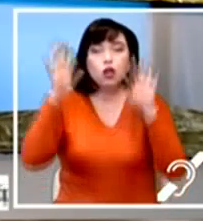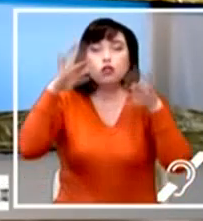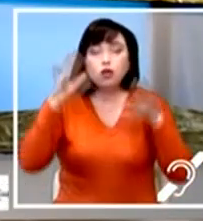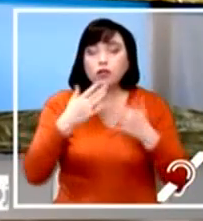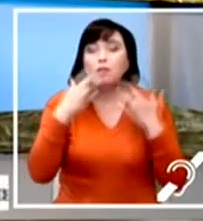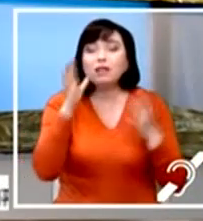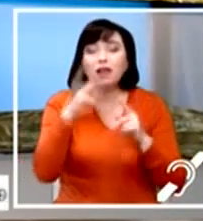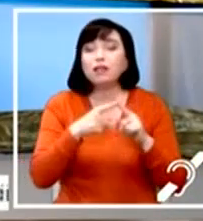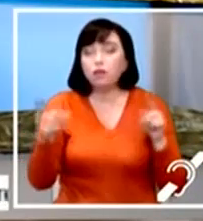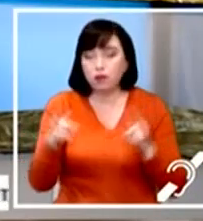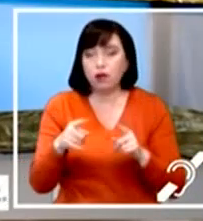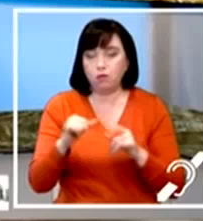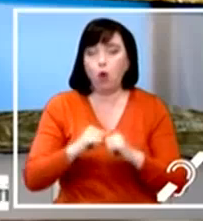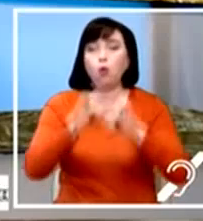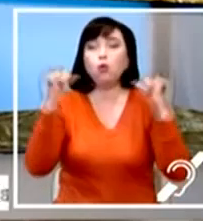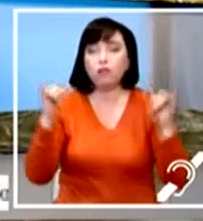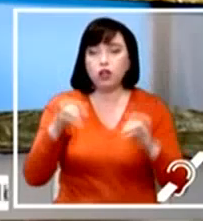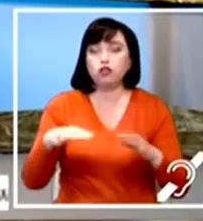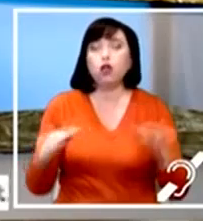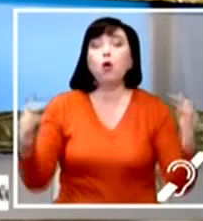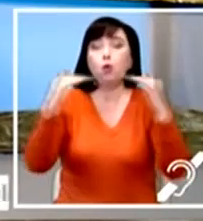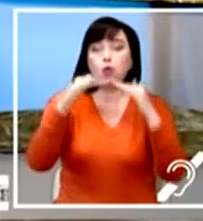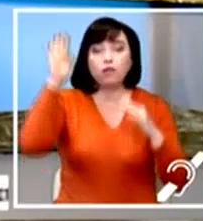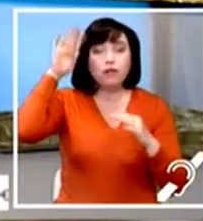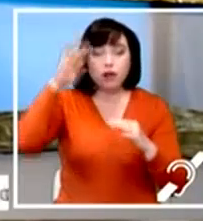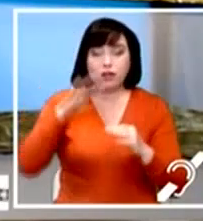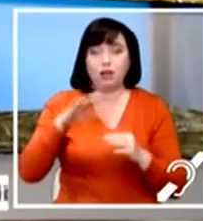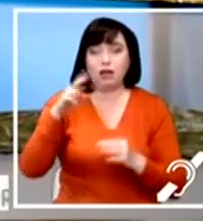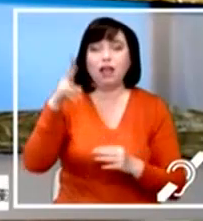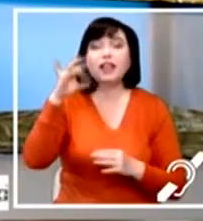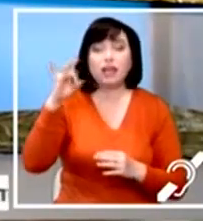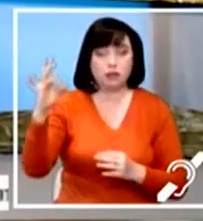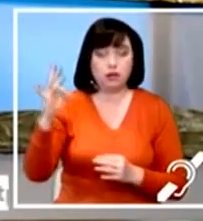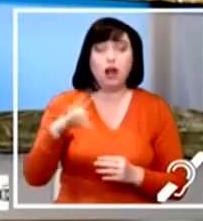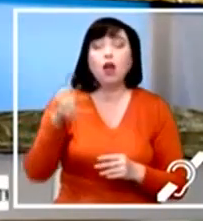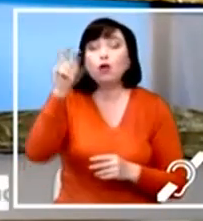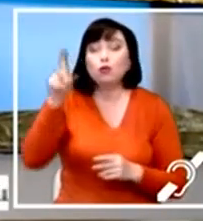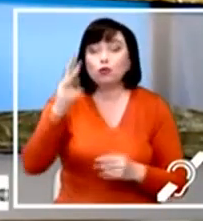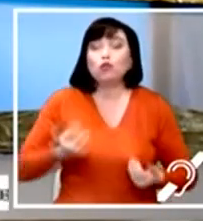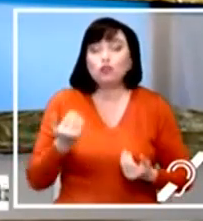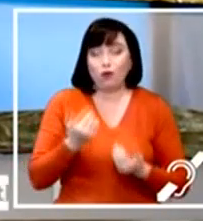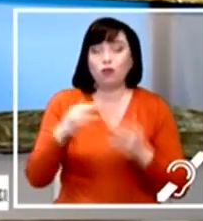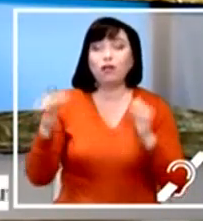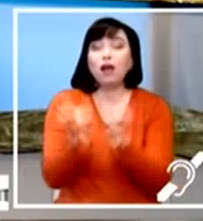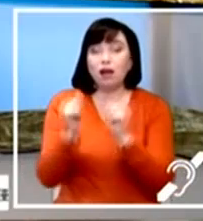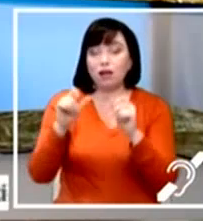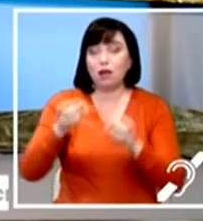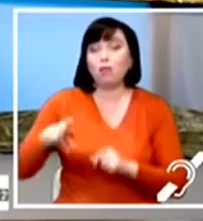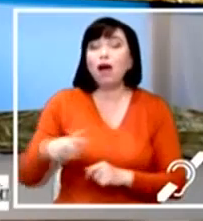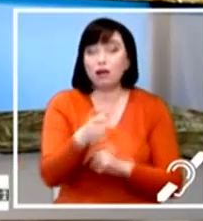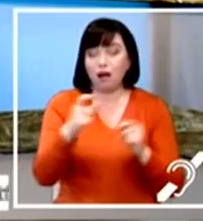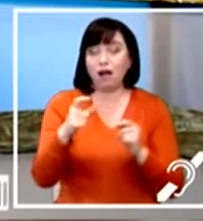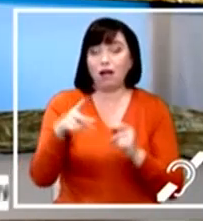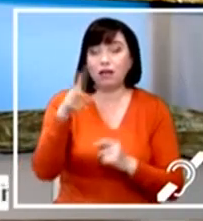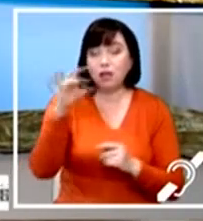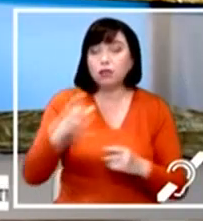Ploile din ultimele zile au dus la creșterea nivelului apei în Nistru. Locuitorii din orășelul Vadului Vodă, care au case în preajma râului,